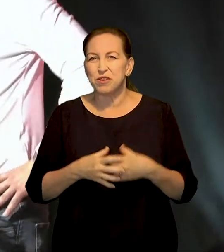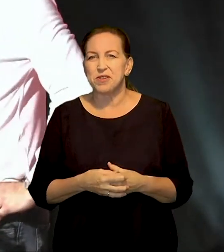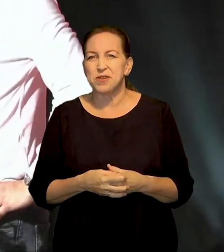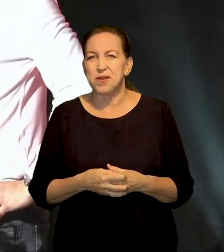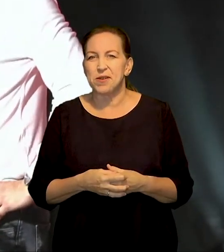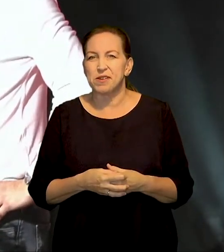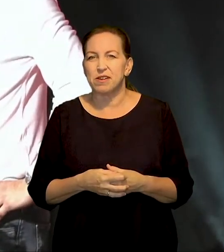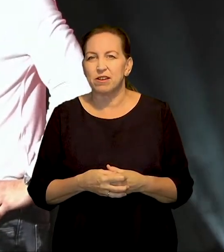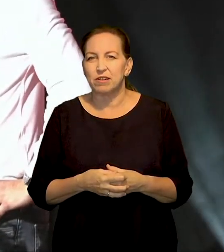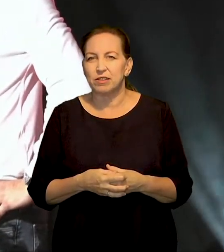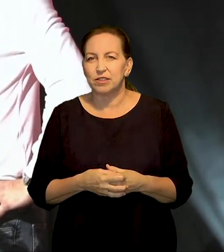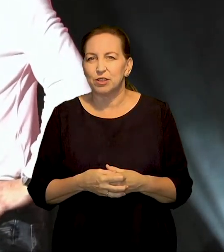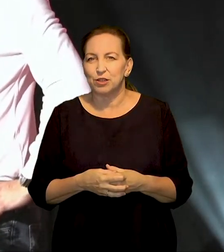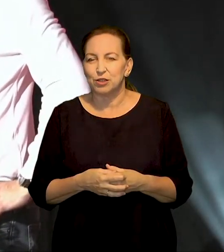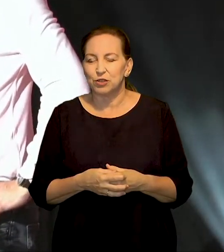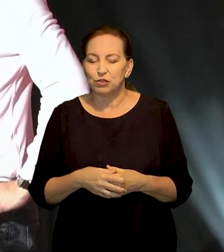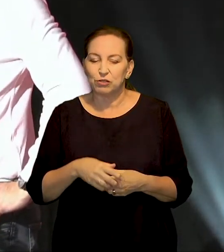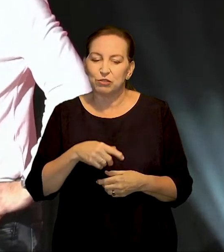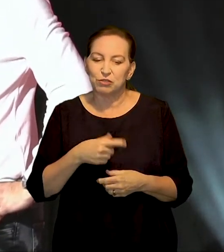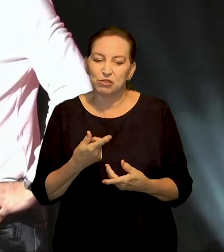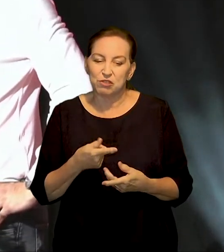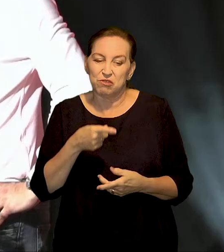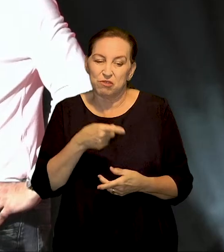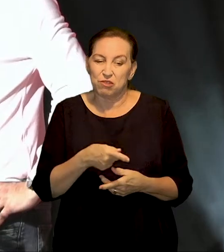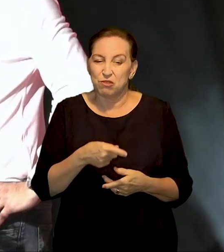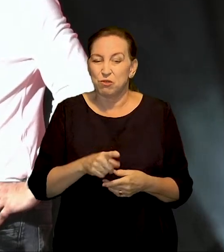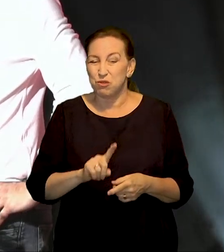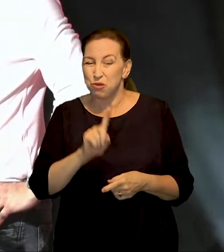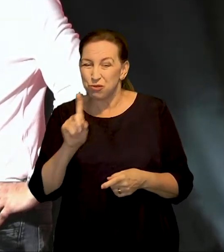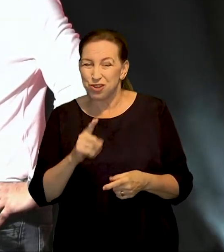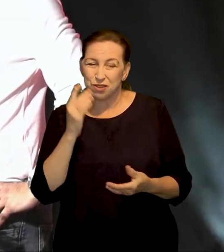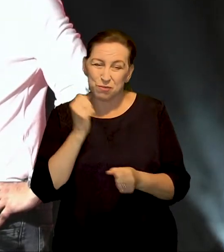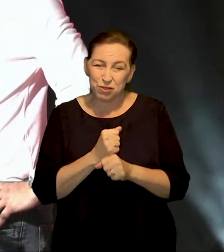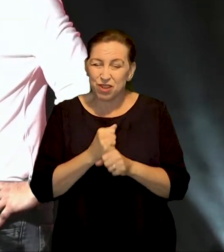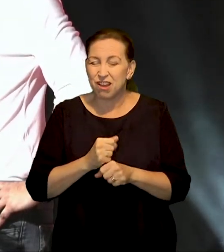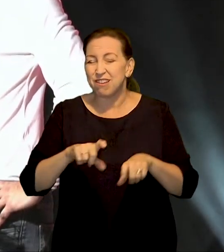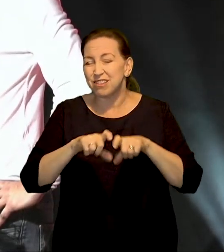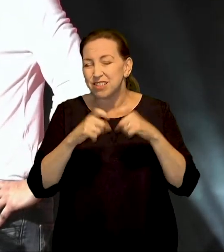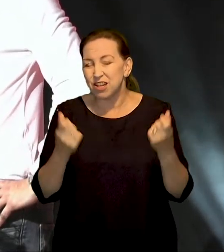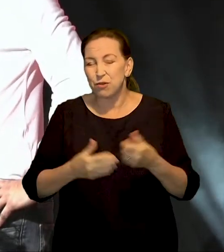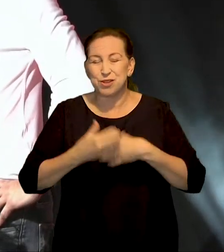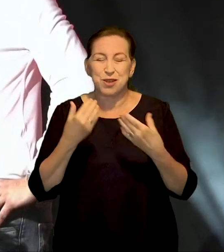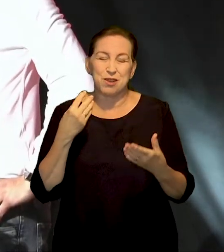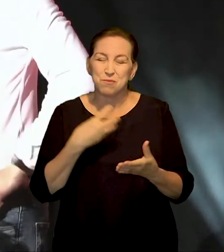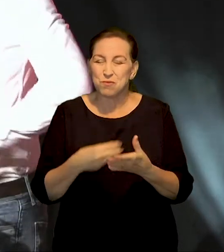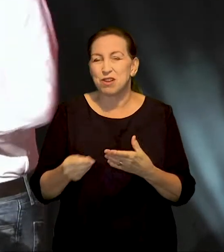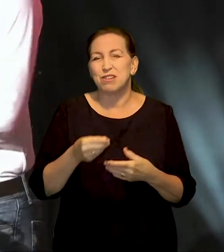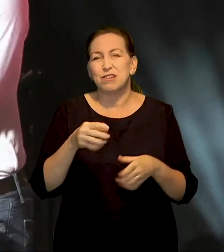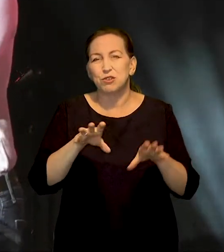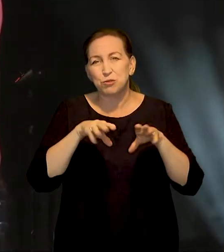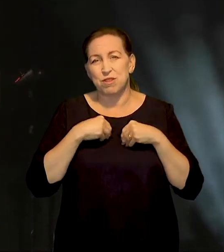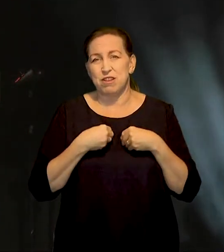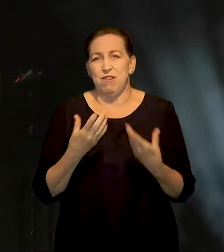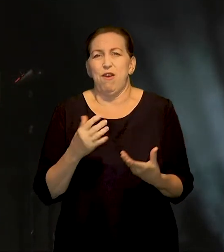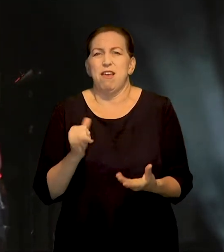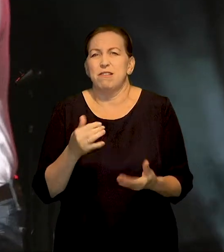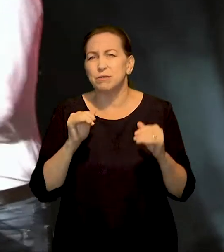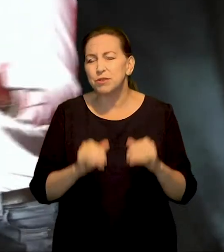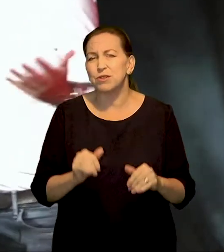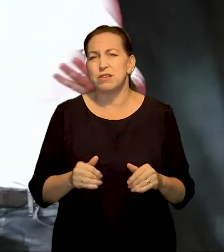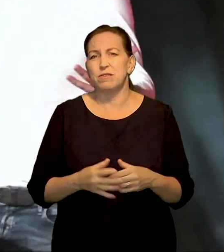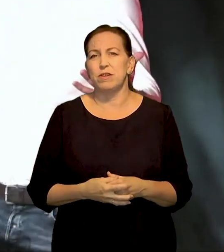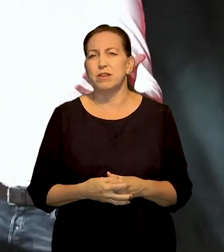nieprzystosowani, dziwni, niechciani, odtrąceni. Może była to grupa ludzi wykluczonych. A nawet powiem więcej, na pewno